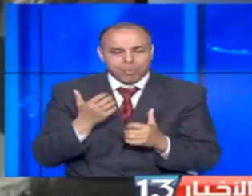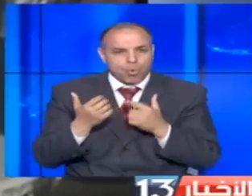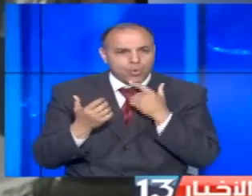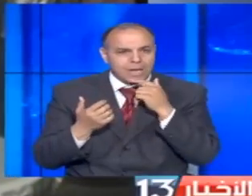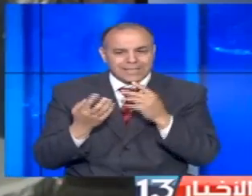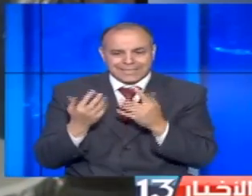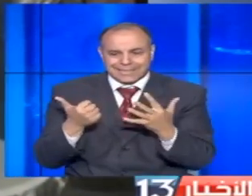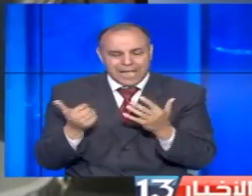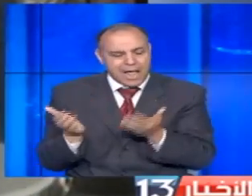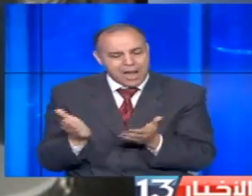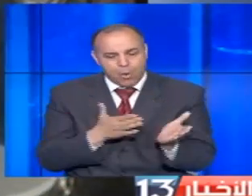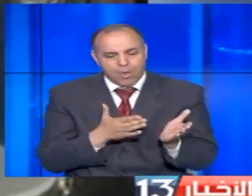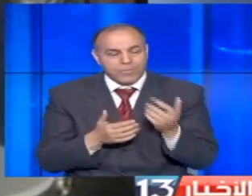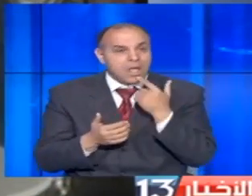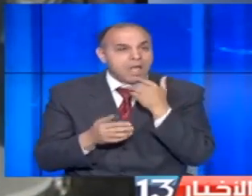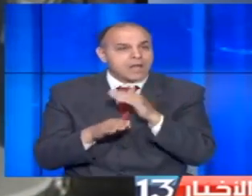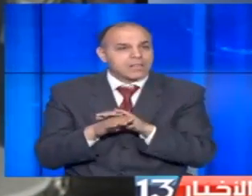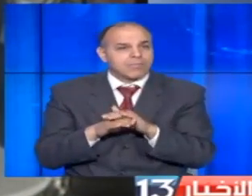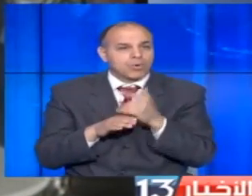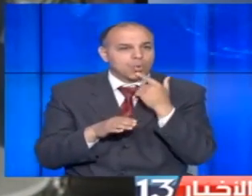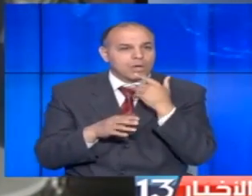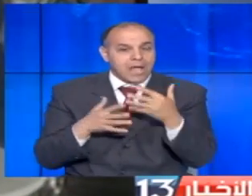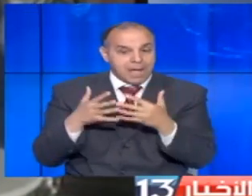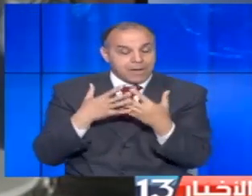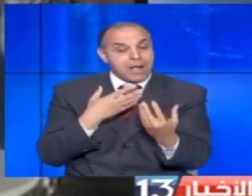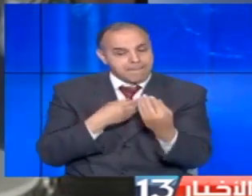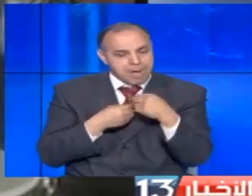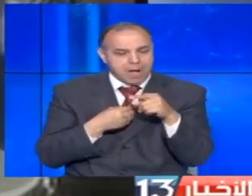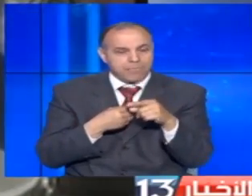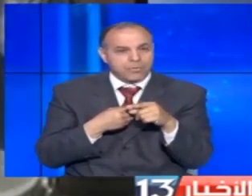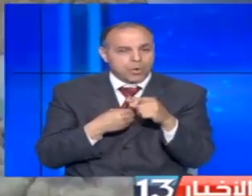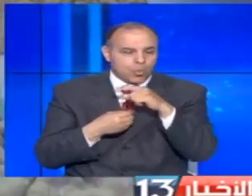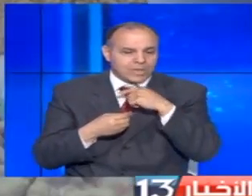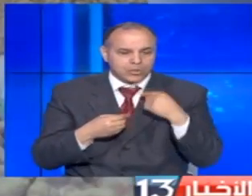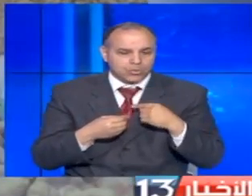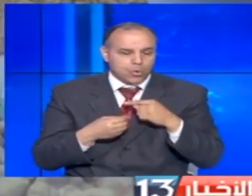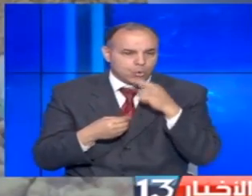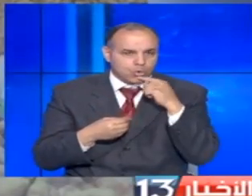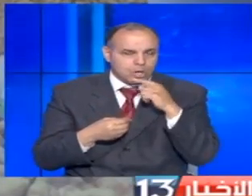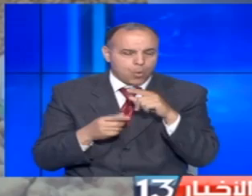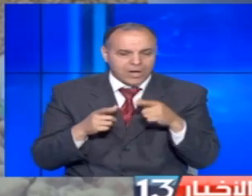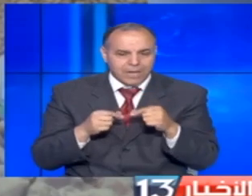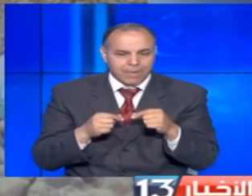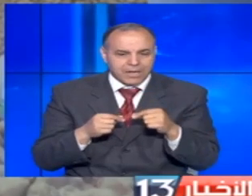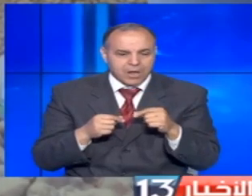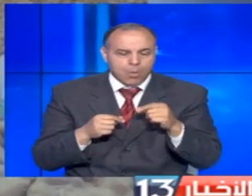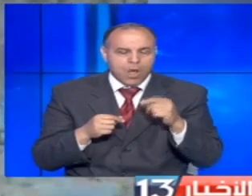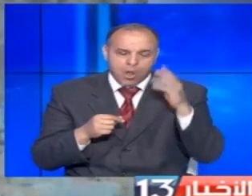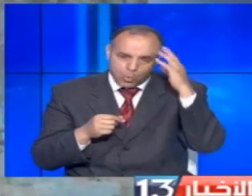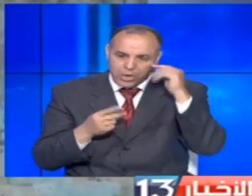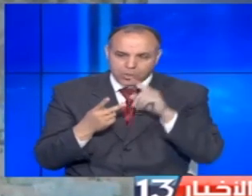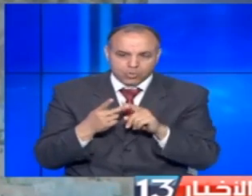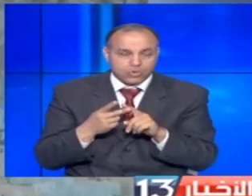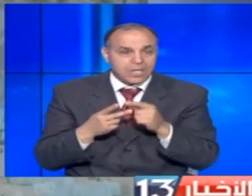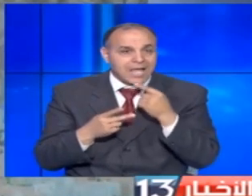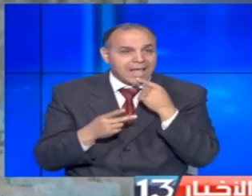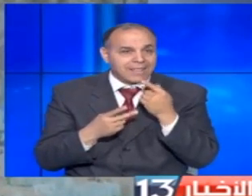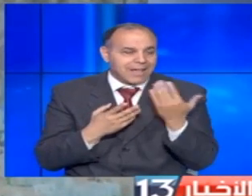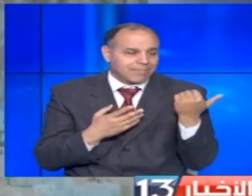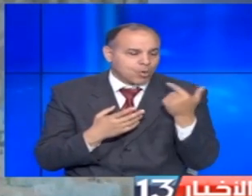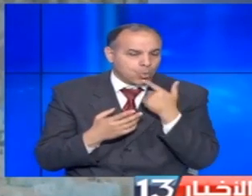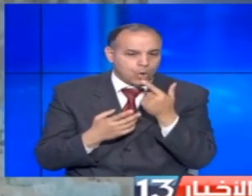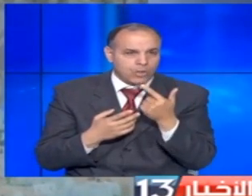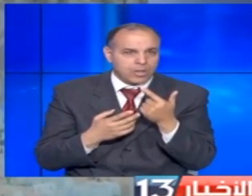السداسيه التي تضمنت الولايات المتحده والصين وروسيا واليابان والكوريتين واجريت اخر